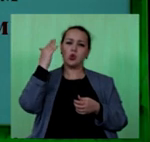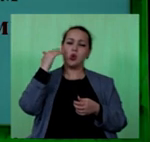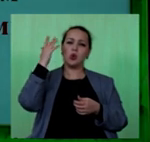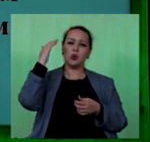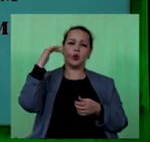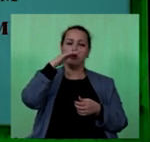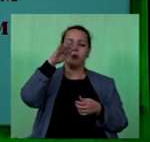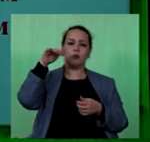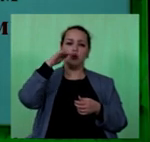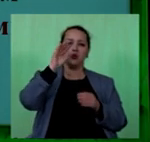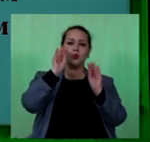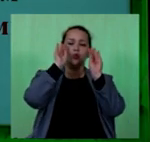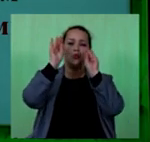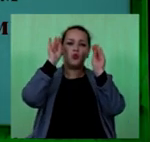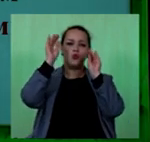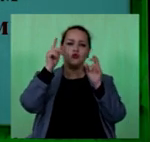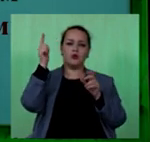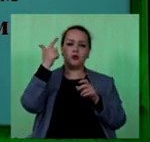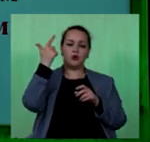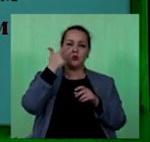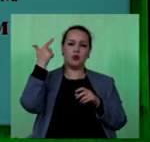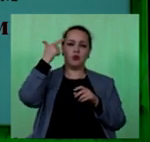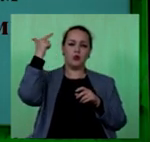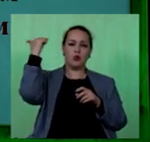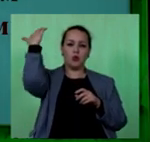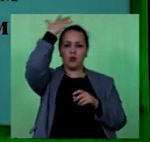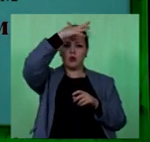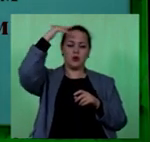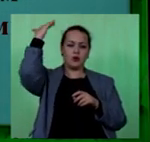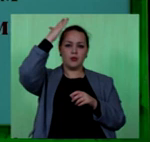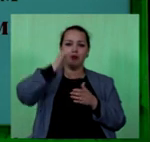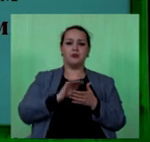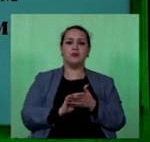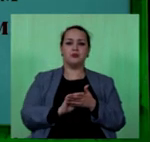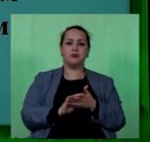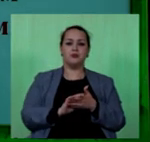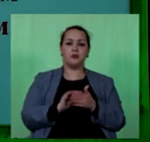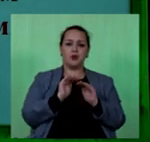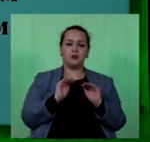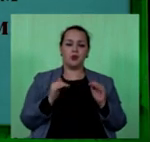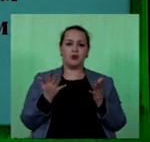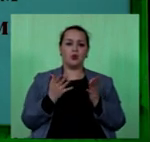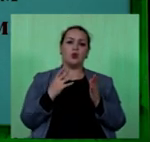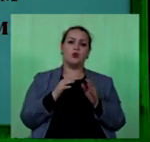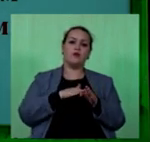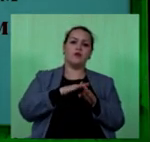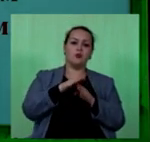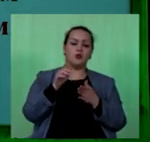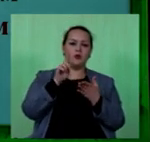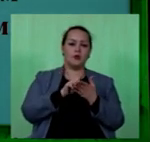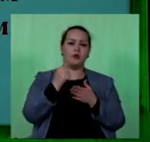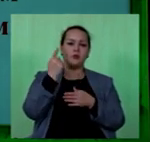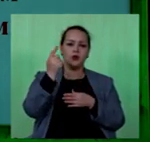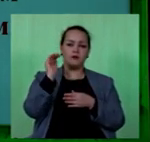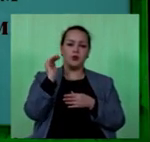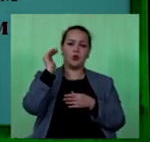перед вами три предложения и так ребята которые выполнят задание первого уровня что вам нужно